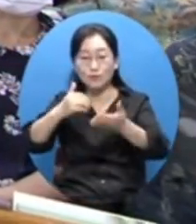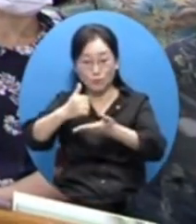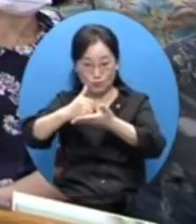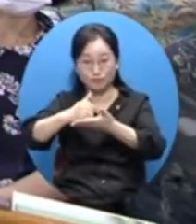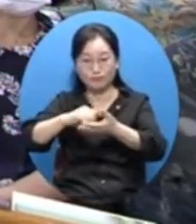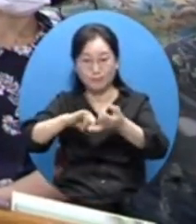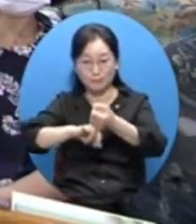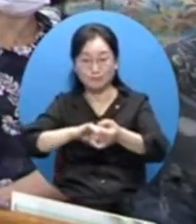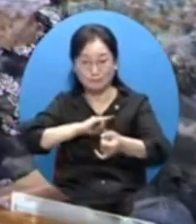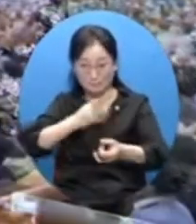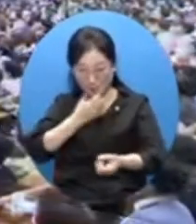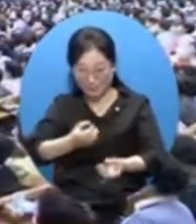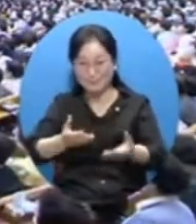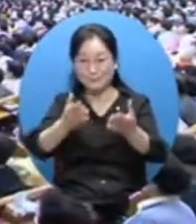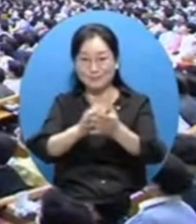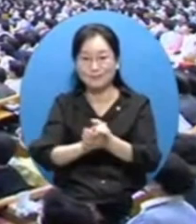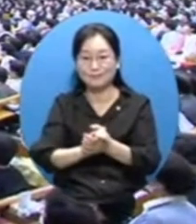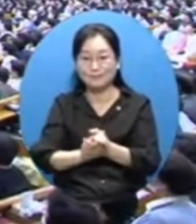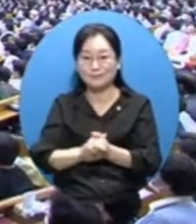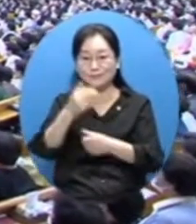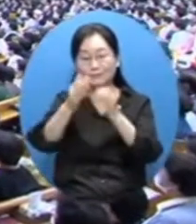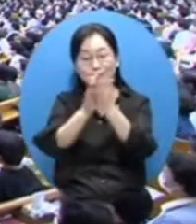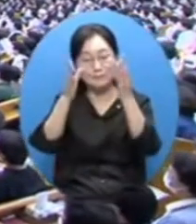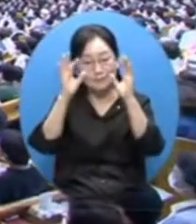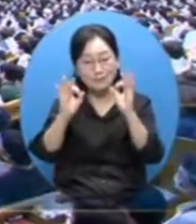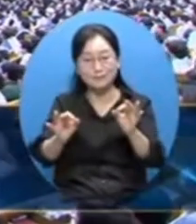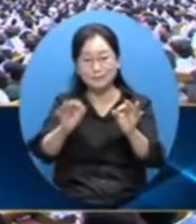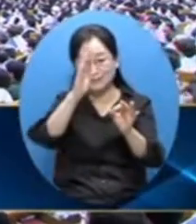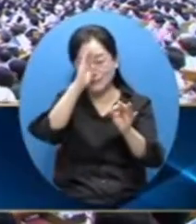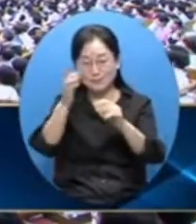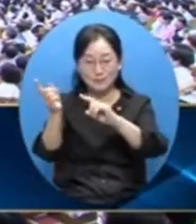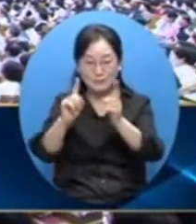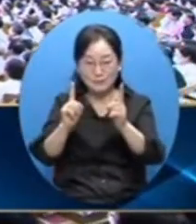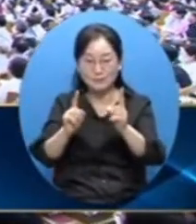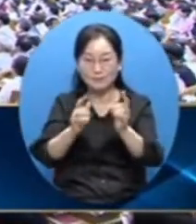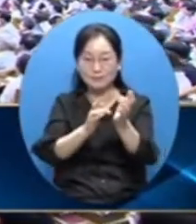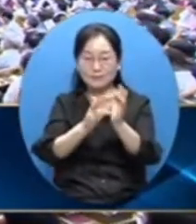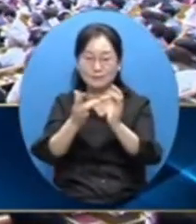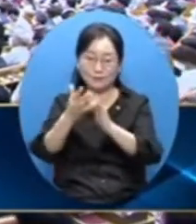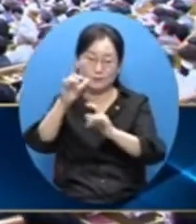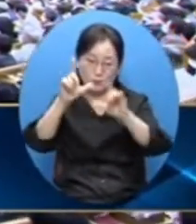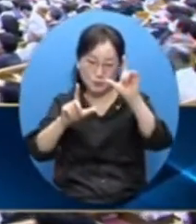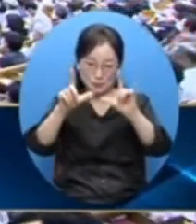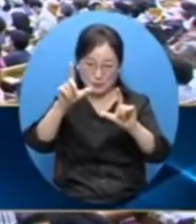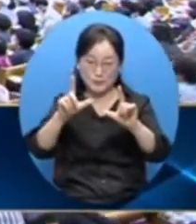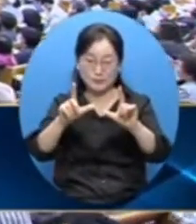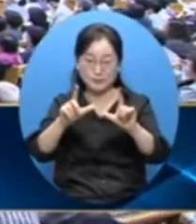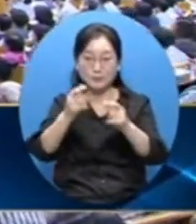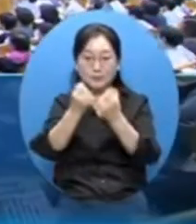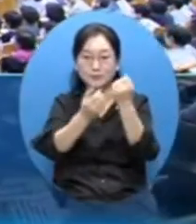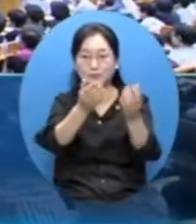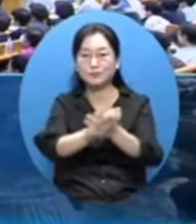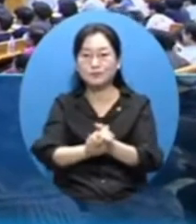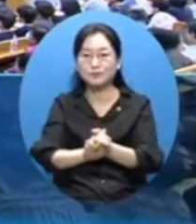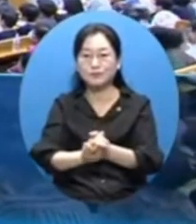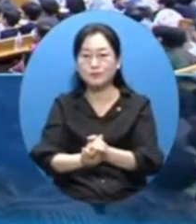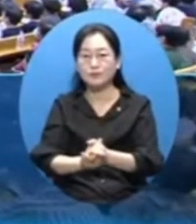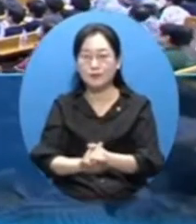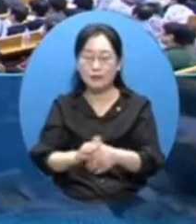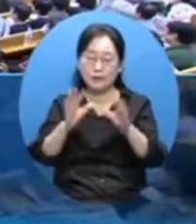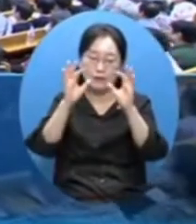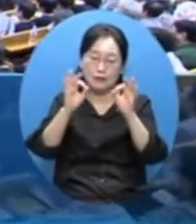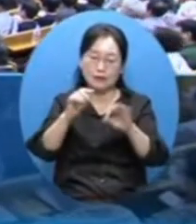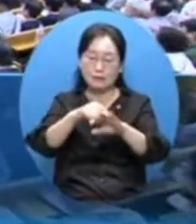축원합니다. 성경을 보니까 병자를 고친 예수님의 모습에 대하여 나옵니다. 5절에 그들의 마음이 완악함을